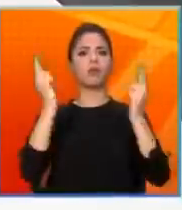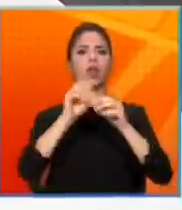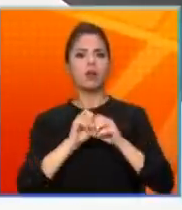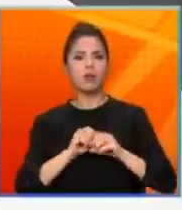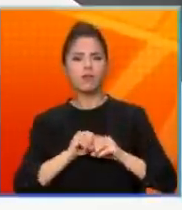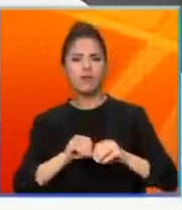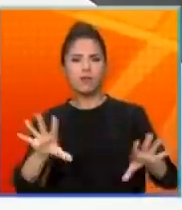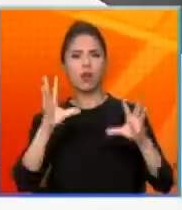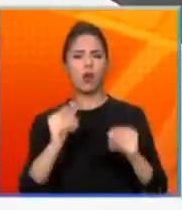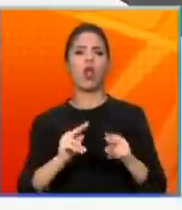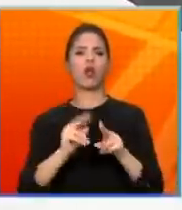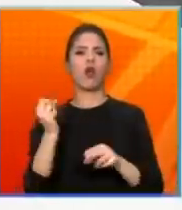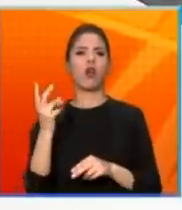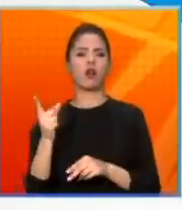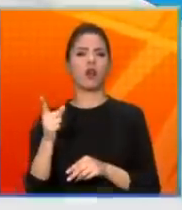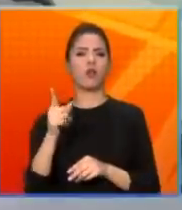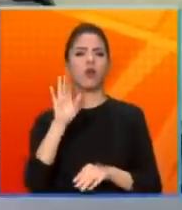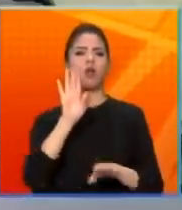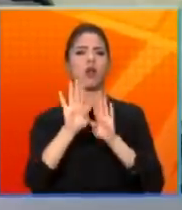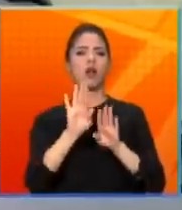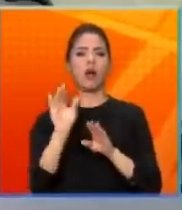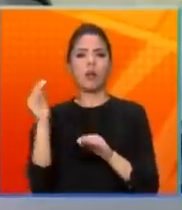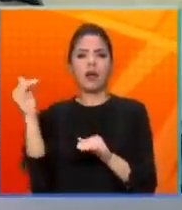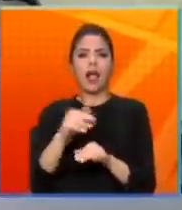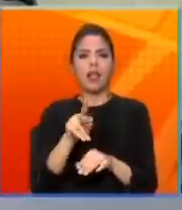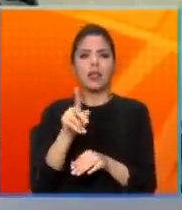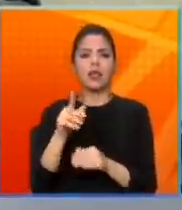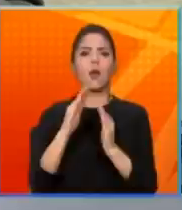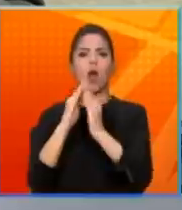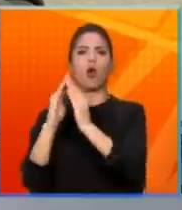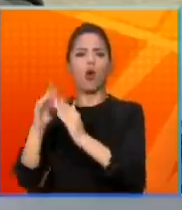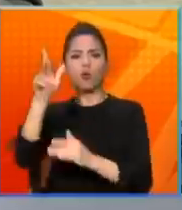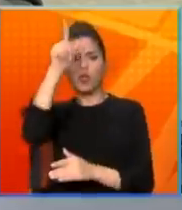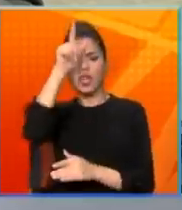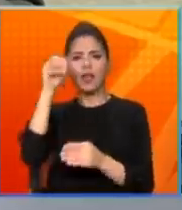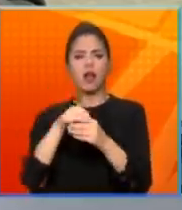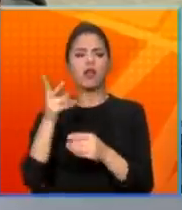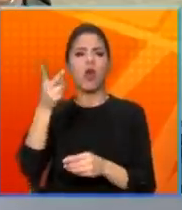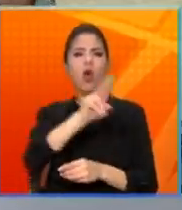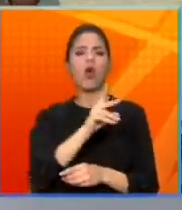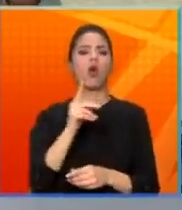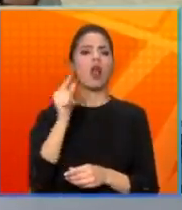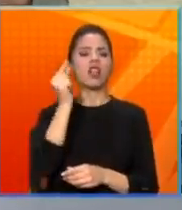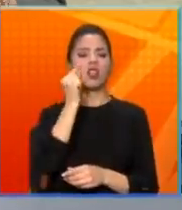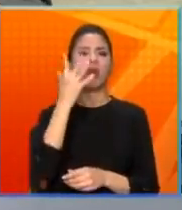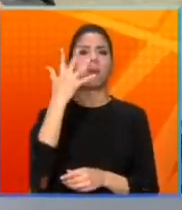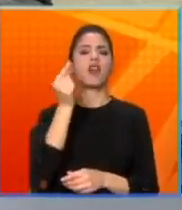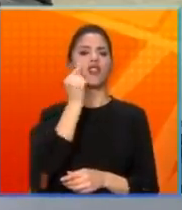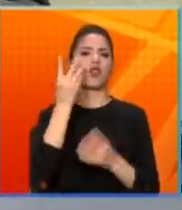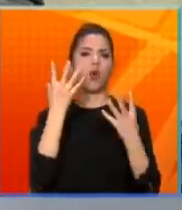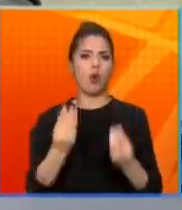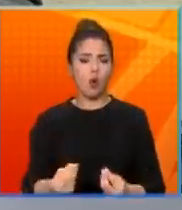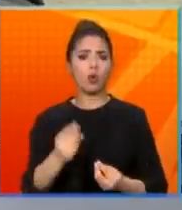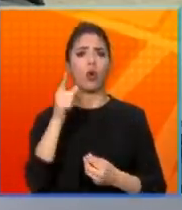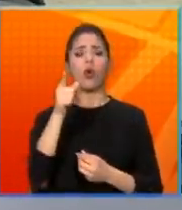Dünyayı etkisi altına alan koronavirüs kapımıza dayandı. Komşu İran'da virüs yüzünden ölenlerin sayısı 5'e ulaştı.